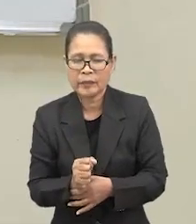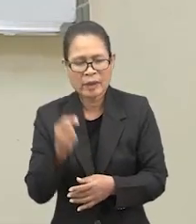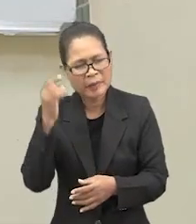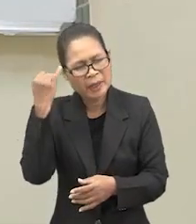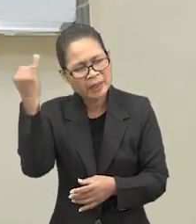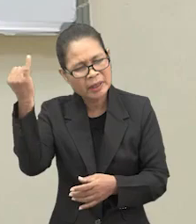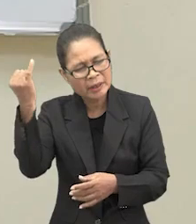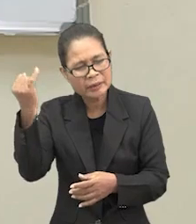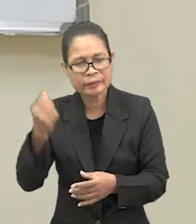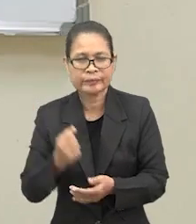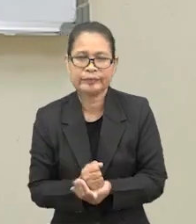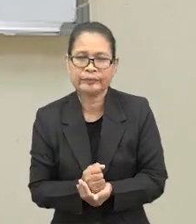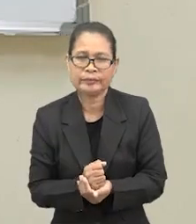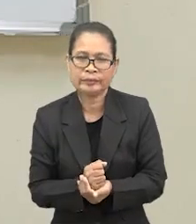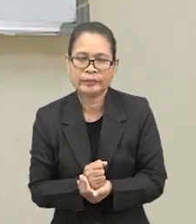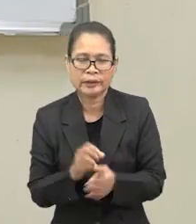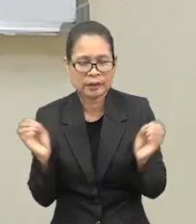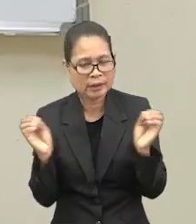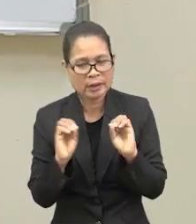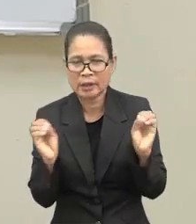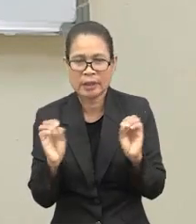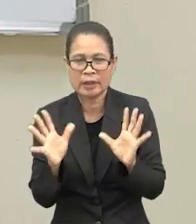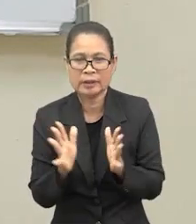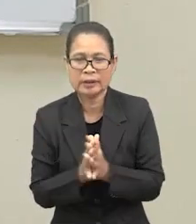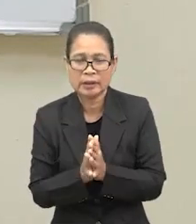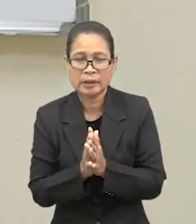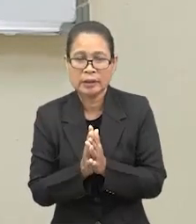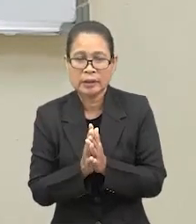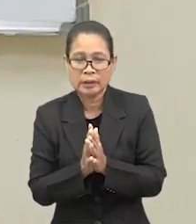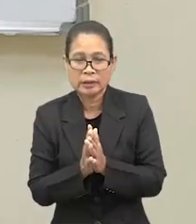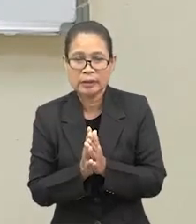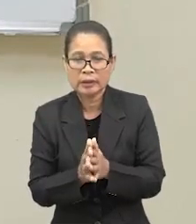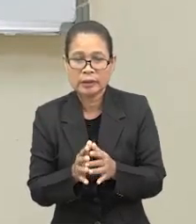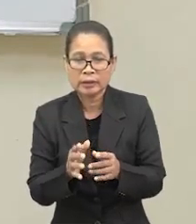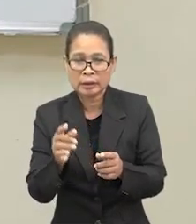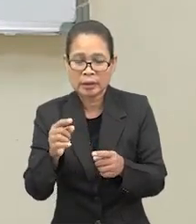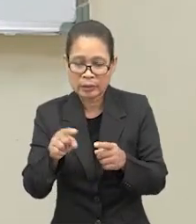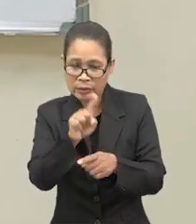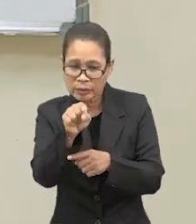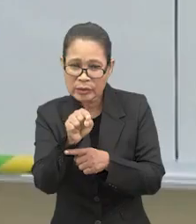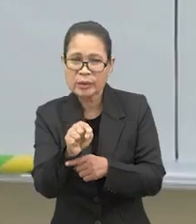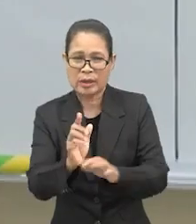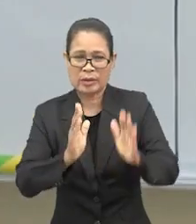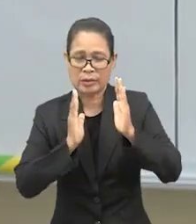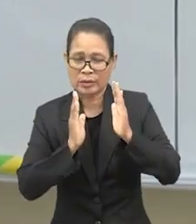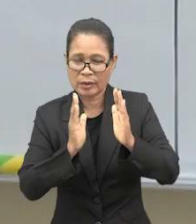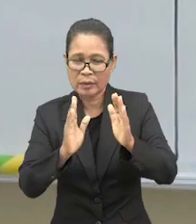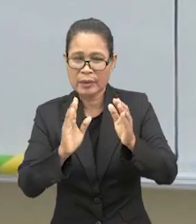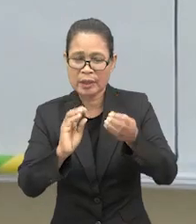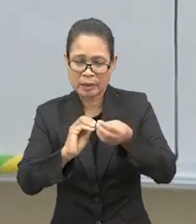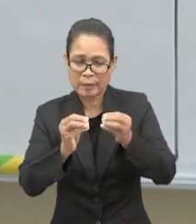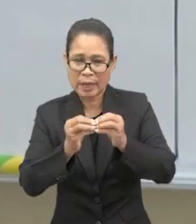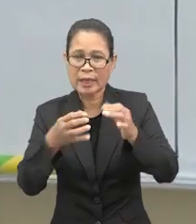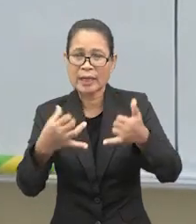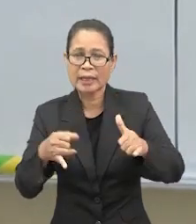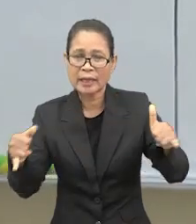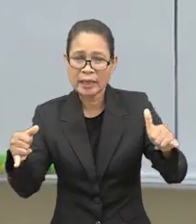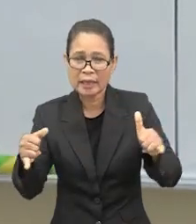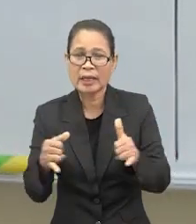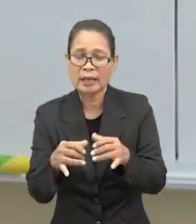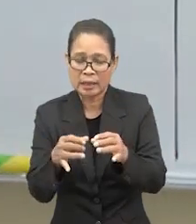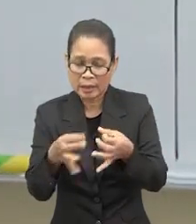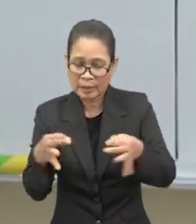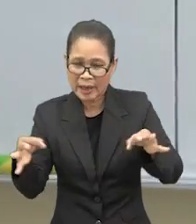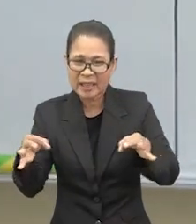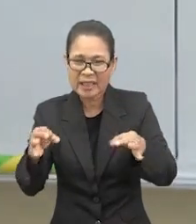nà tạm càng nâng khuyên phó cốt. Chà, ọt tê, xâm nôn ít cứ con thở chào xua dàng mách, ôi sớp cho